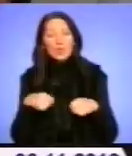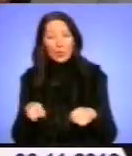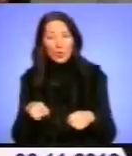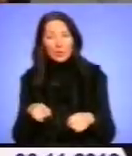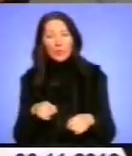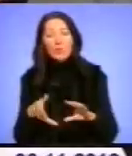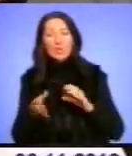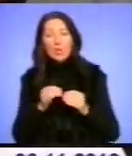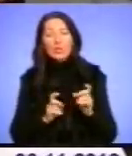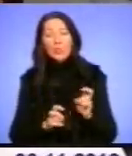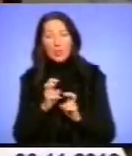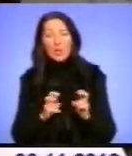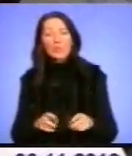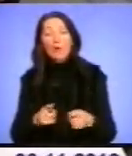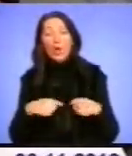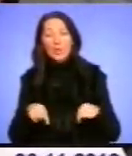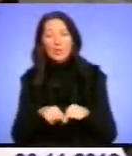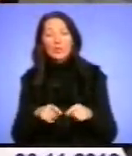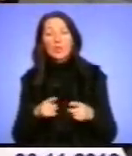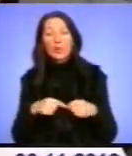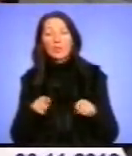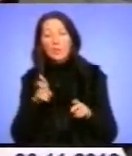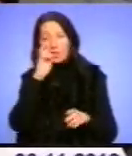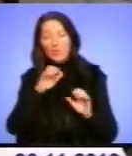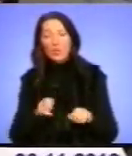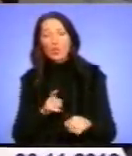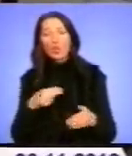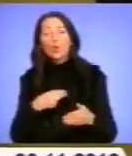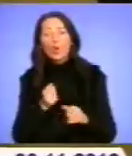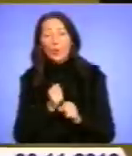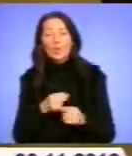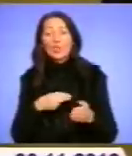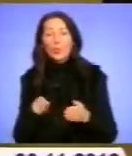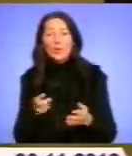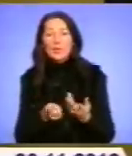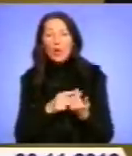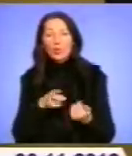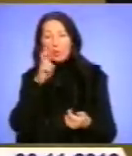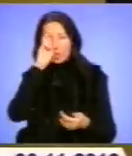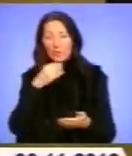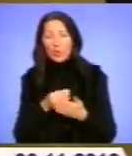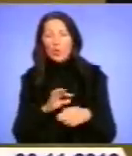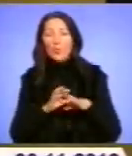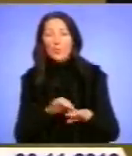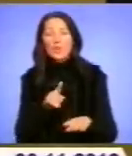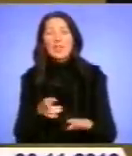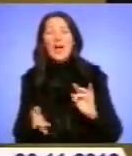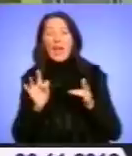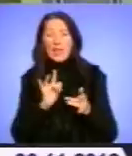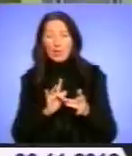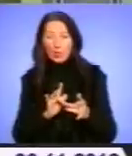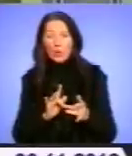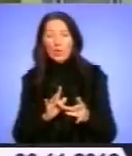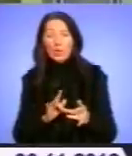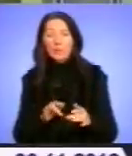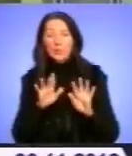підприємства, організації, органи державної влади, що здійснюють закупівлі за рахунок державних коштів, проводитимуть їх на електронних майданчиках.